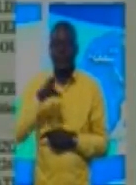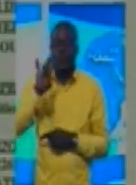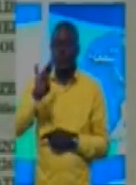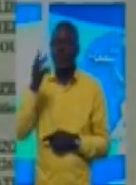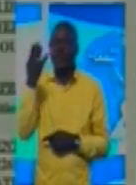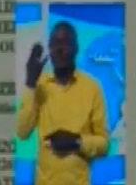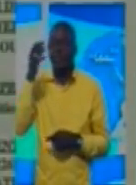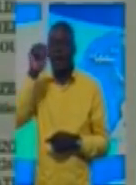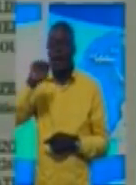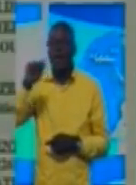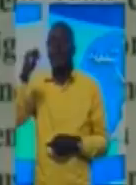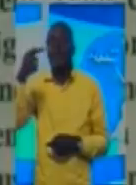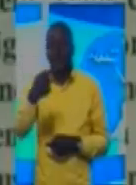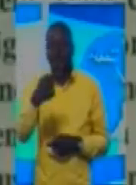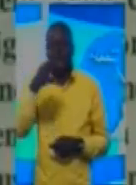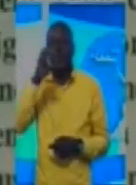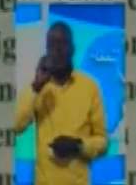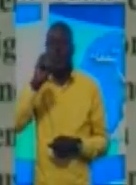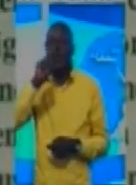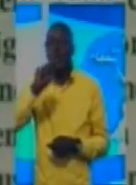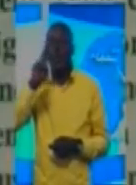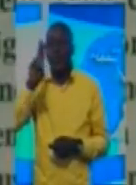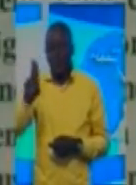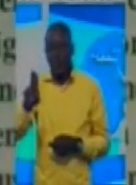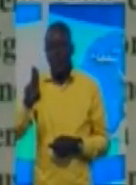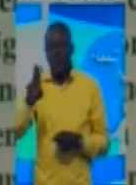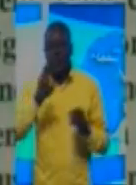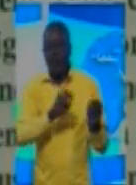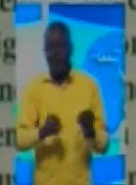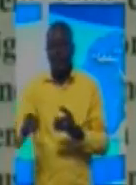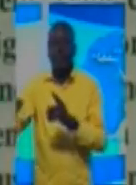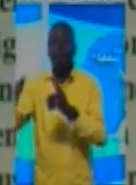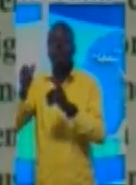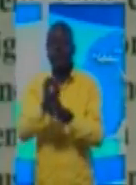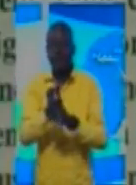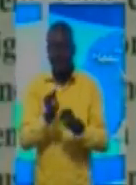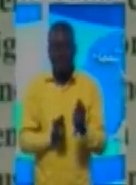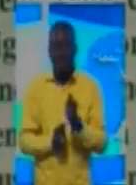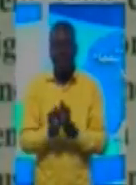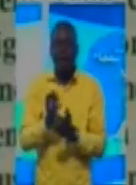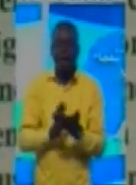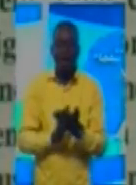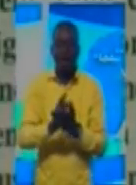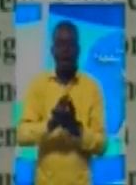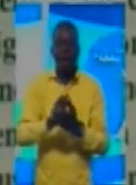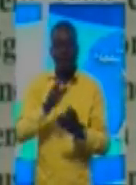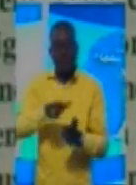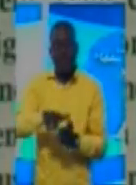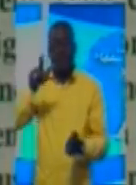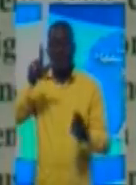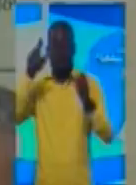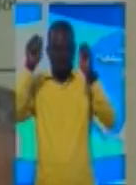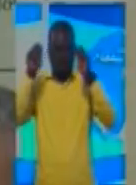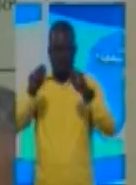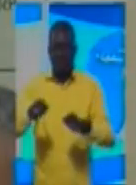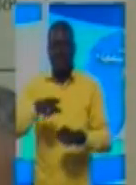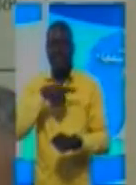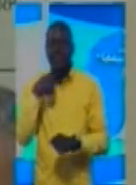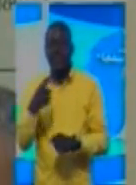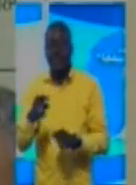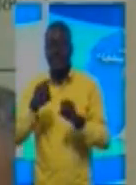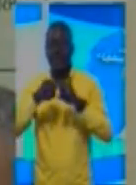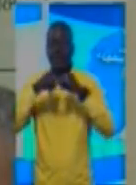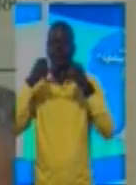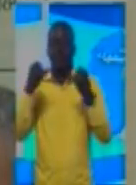74e Assemblée générale de l'ONU, l'organisation est prise en otage par les grandes puissances qui jouissent du droit de veto, estime le journal